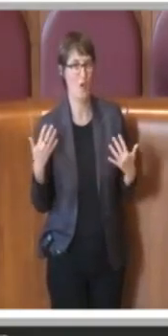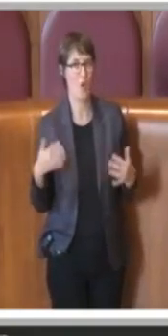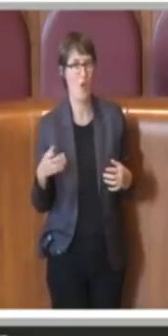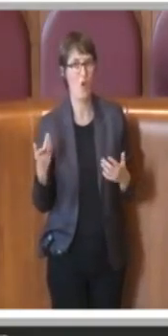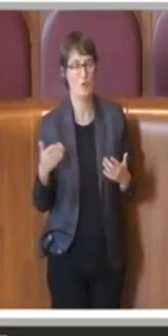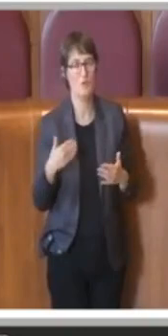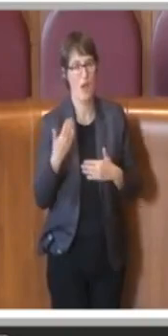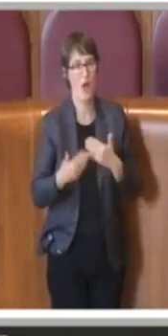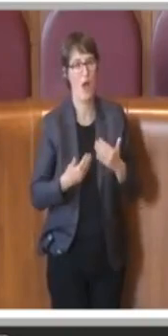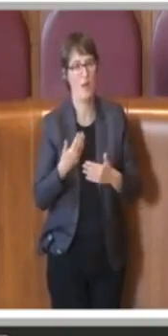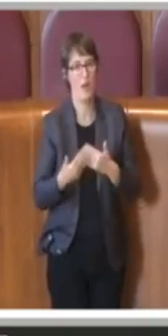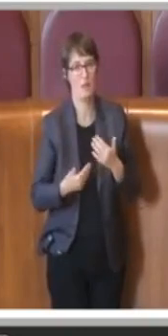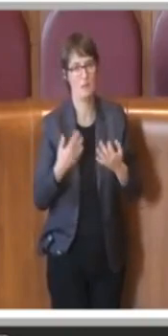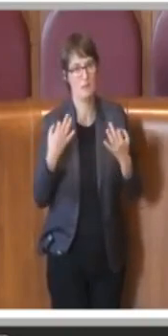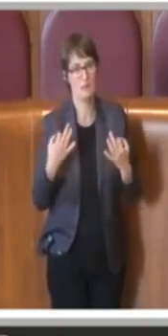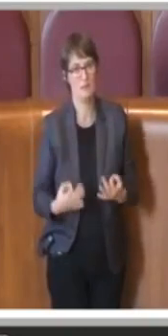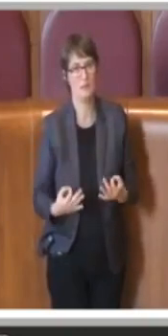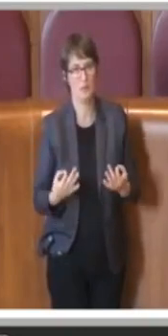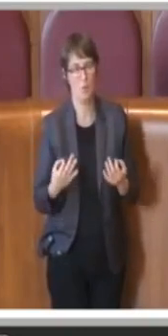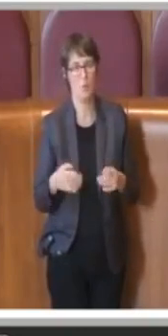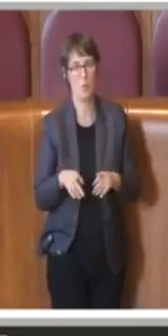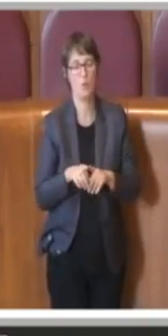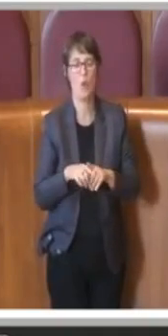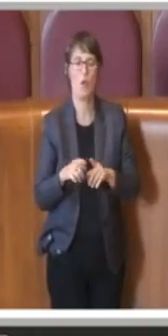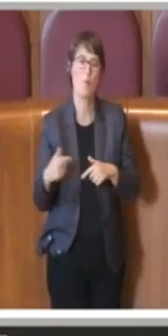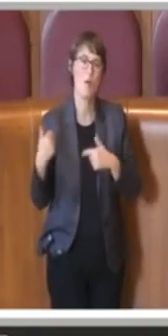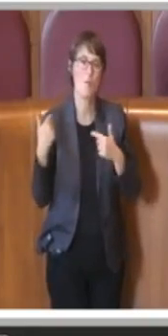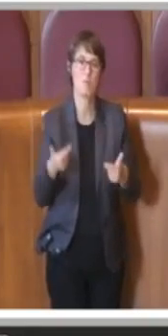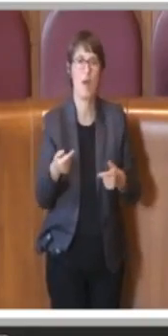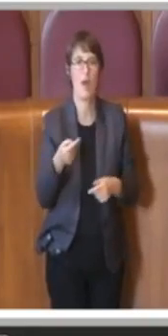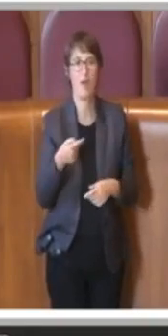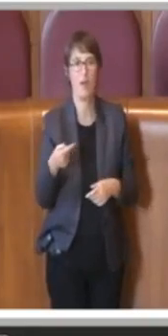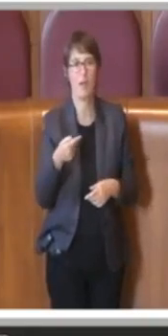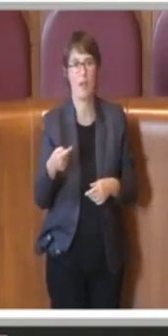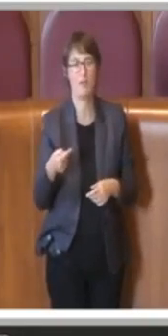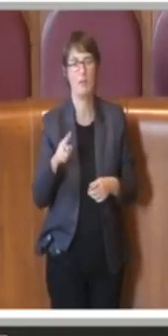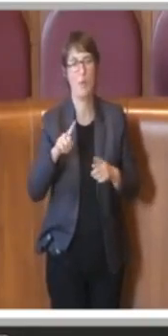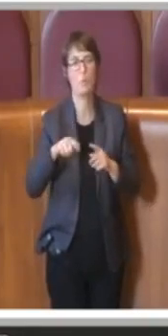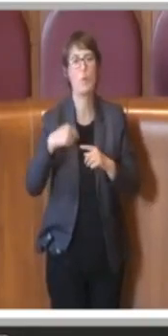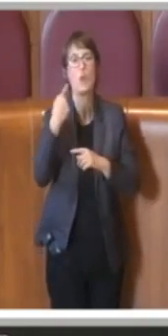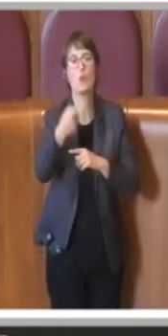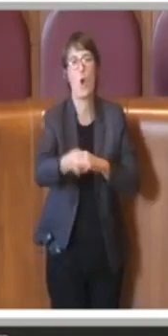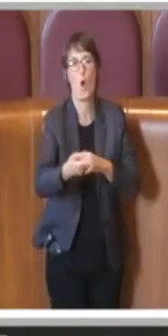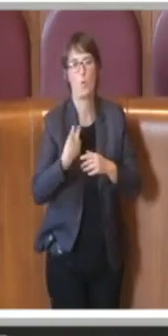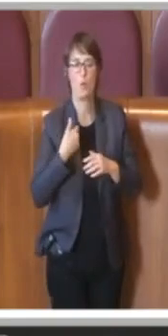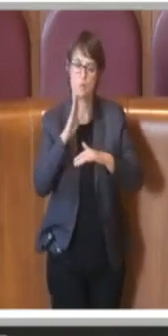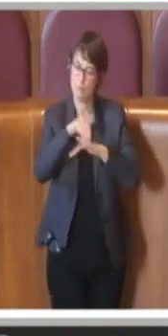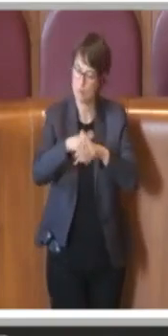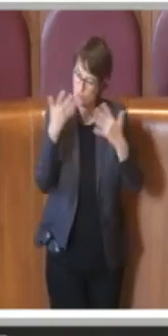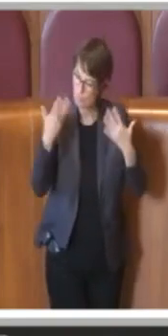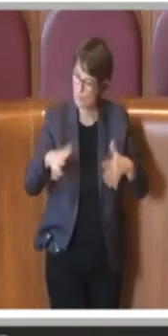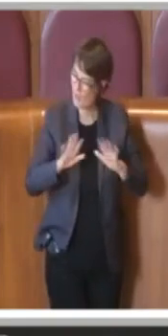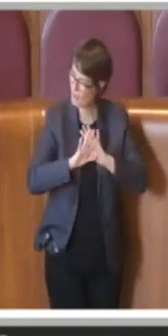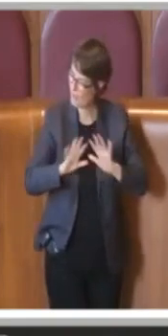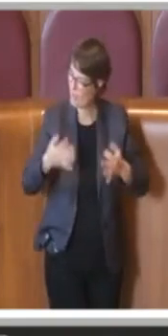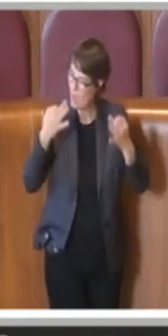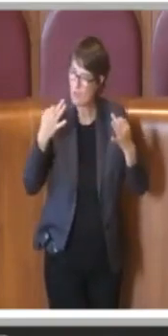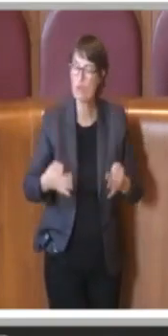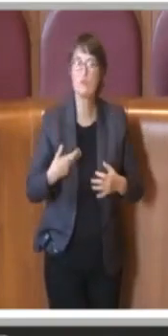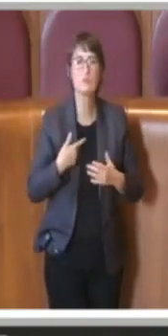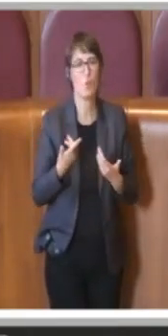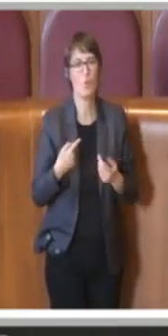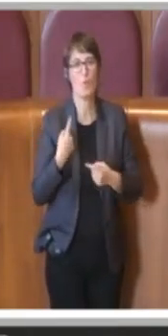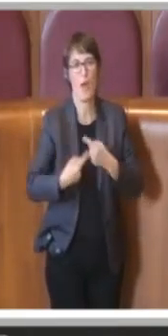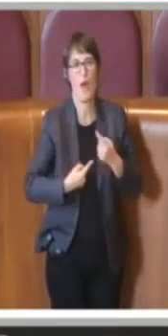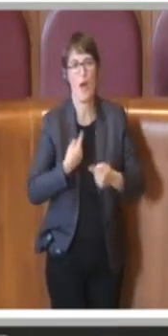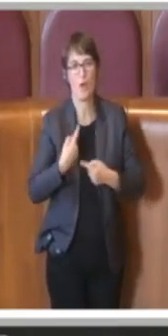probabilmente continuerà ad avere degli effetti negativi anche quando ne saremo usciti definitivamente. E